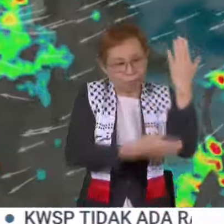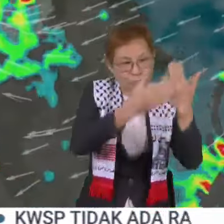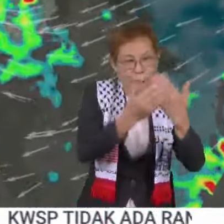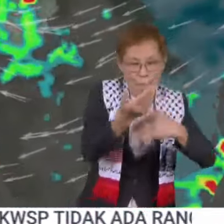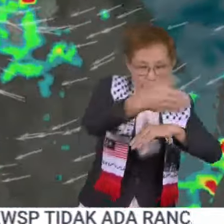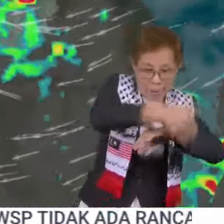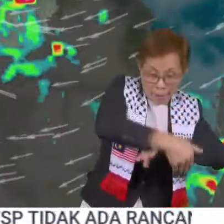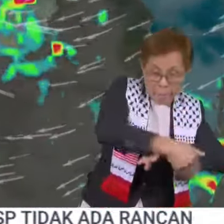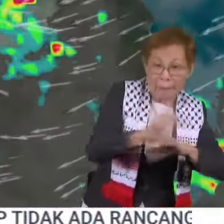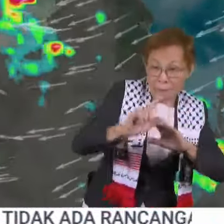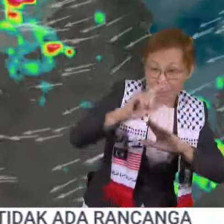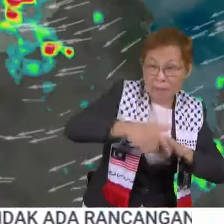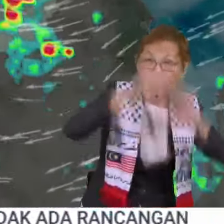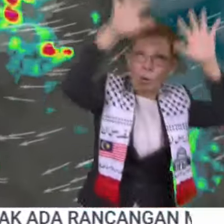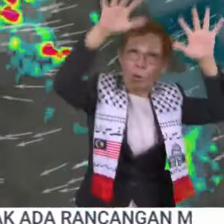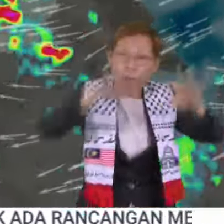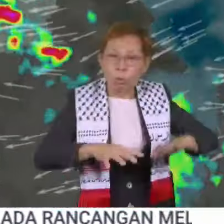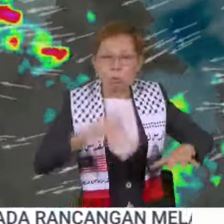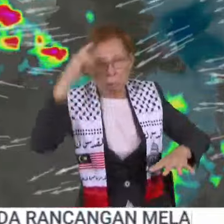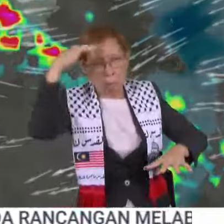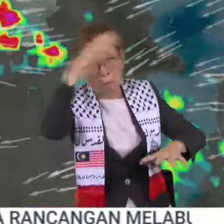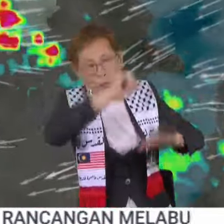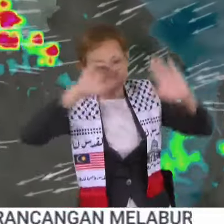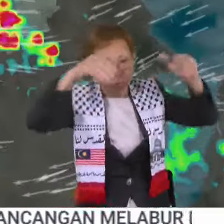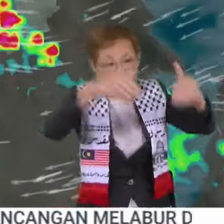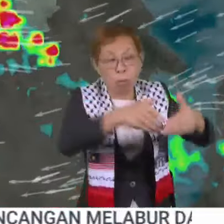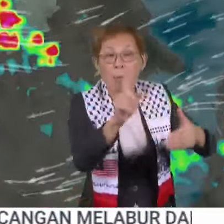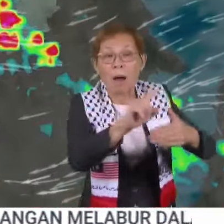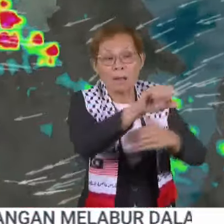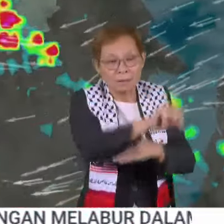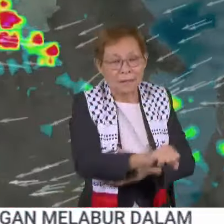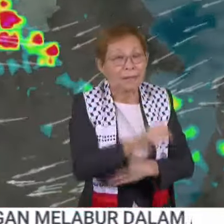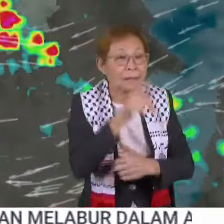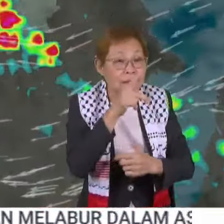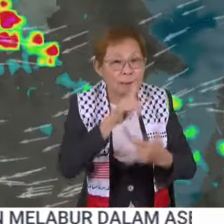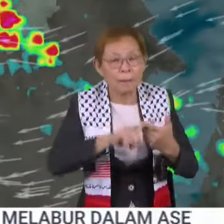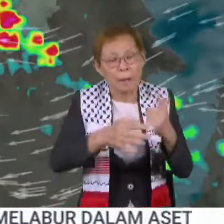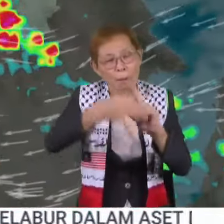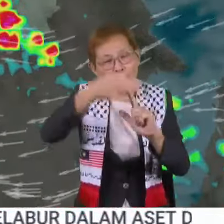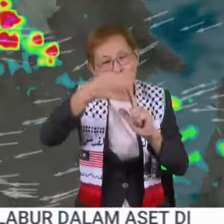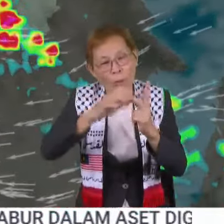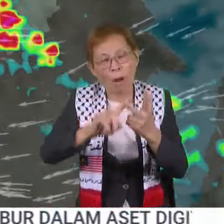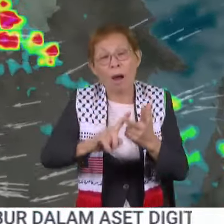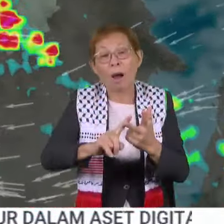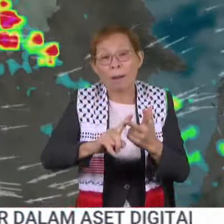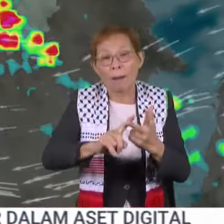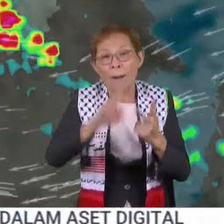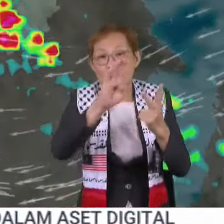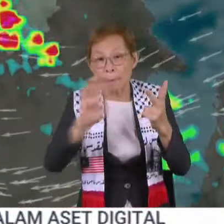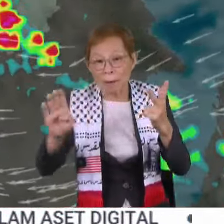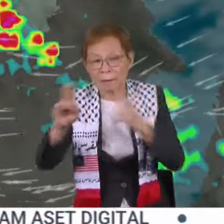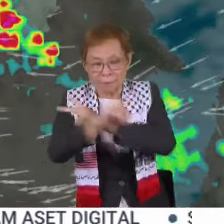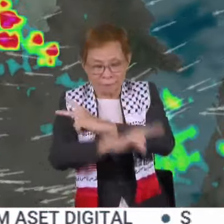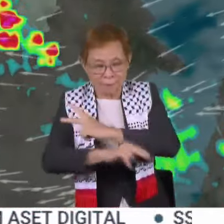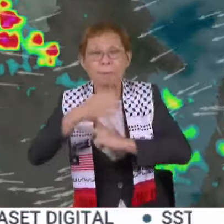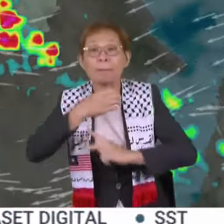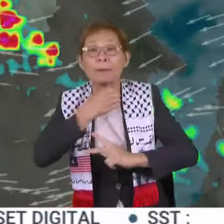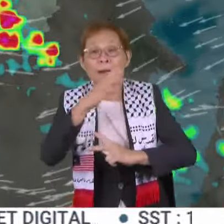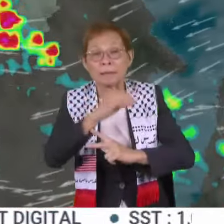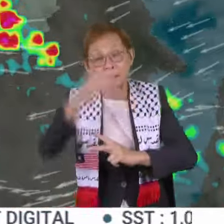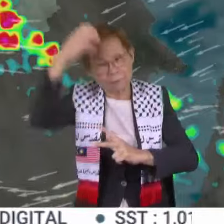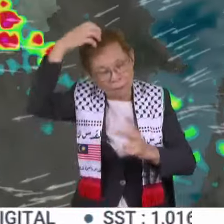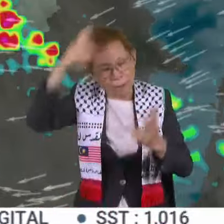sebelah malam nanti keadaan cuaca hujan jkak akan lebih tertumpu di sekitar Selatan Negeri Kedah Pulau Pinang daerah di kawasan Barat di negeri perak